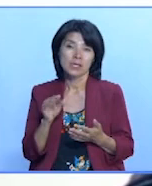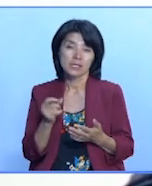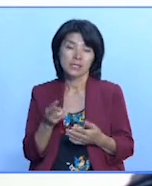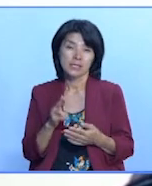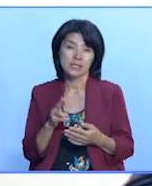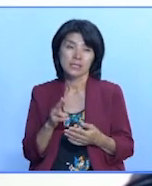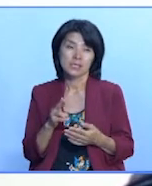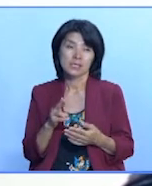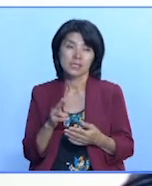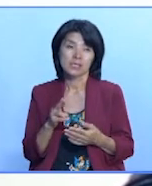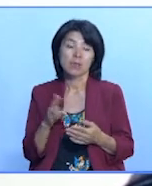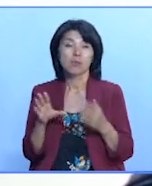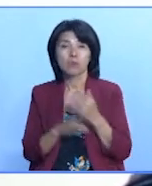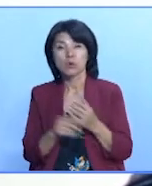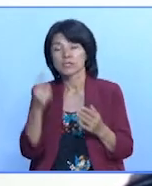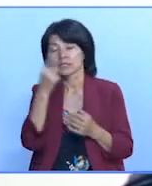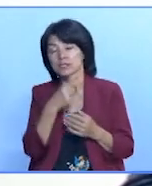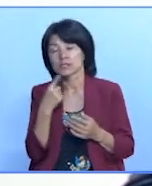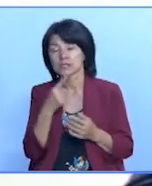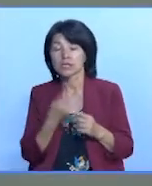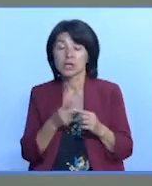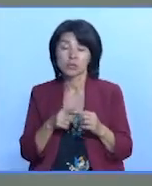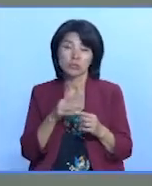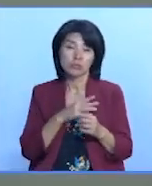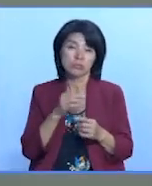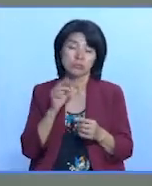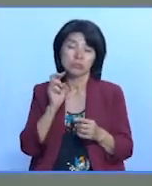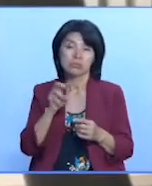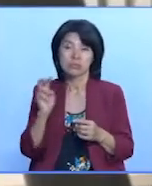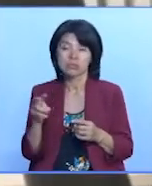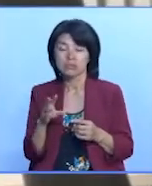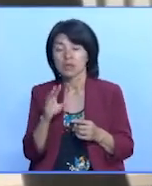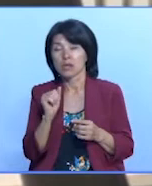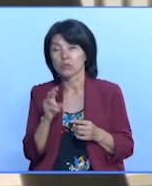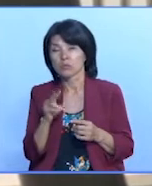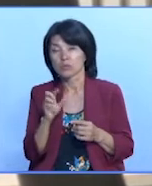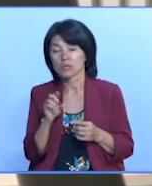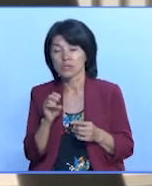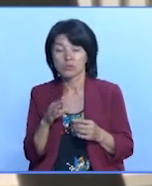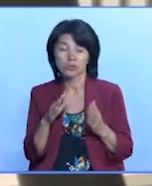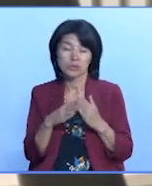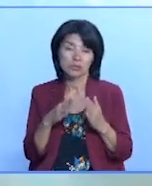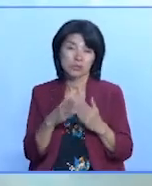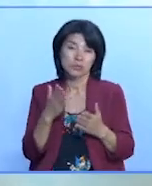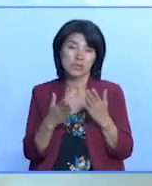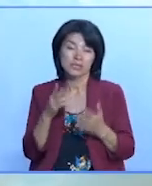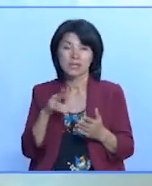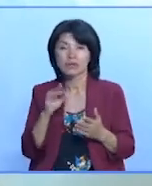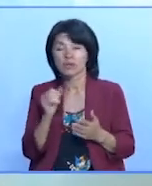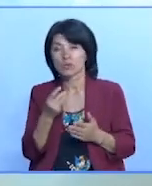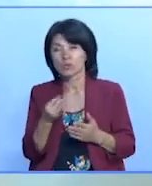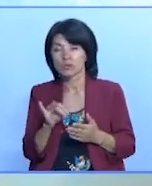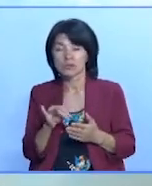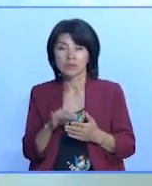Затем лица, обращающиеся в амбулаторную организацию. Также с июня месяца стали брать ПЦР у